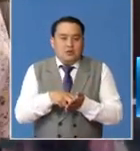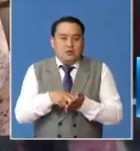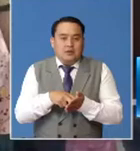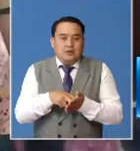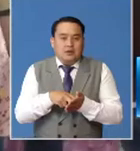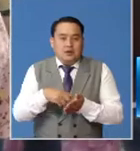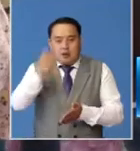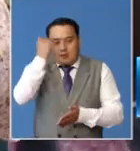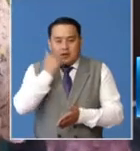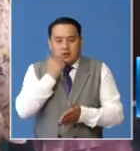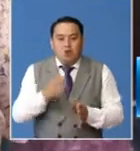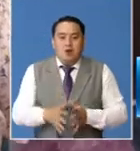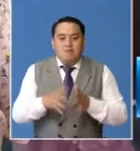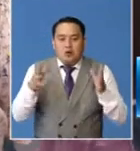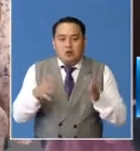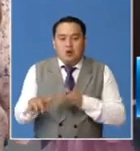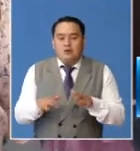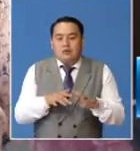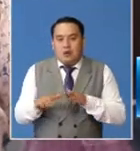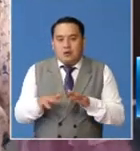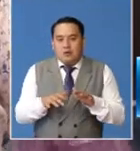Большое спасибо за такую акцию.